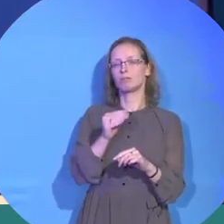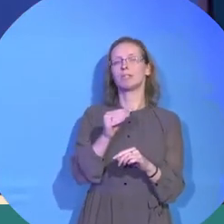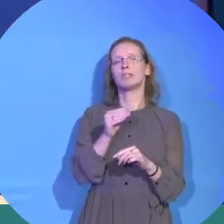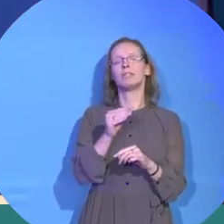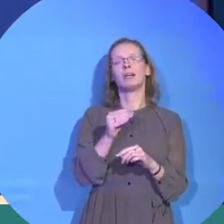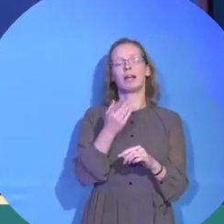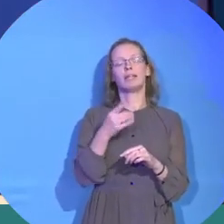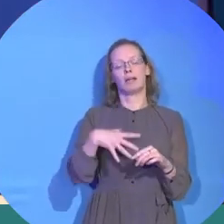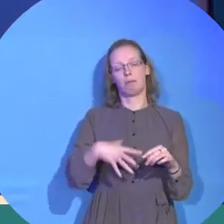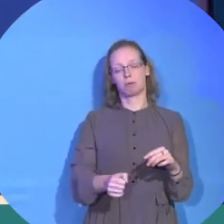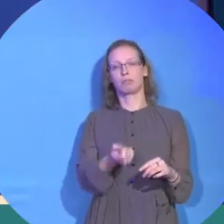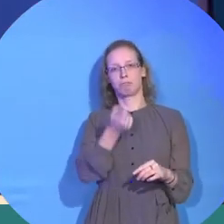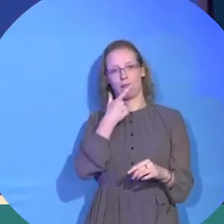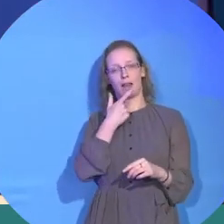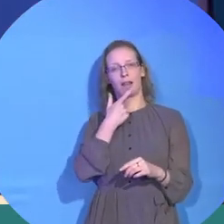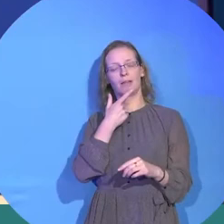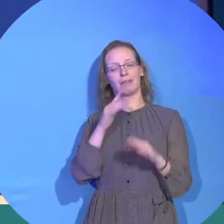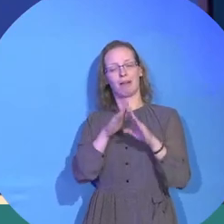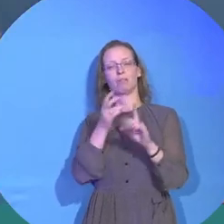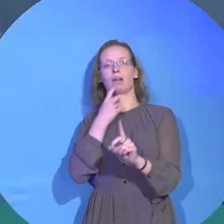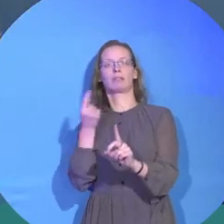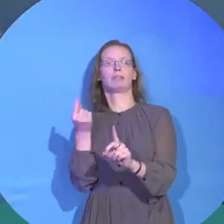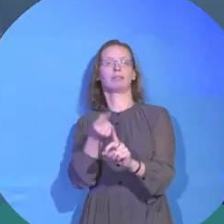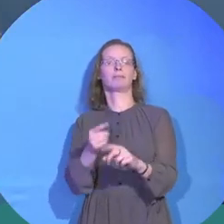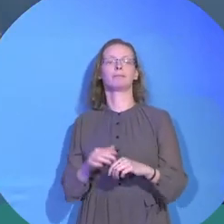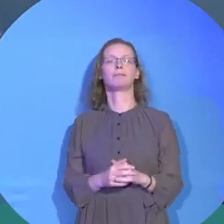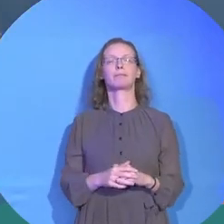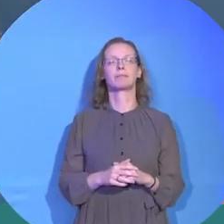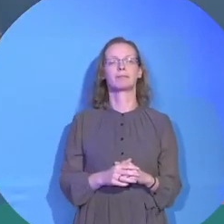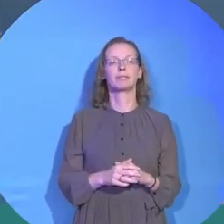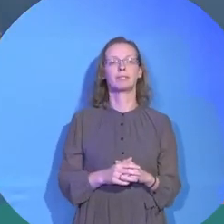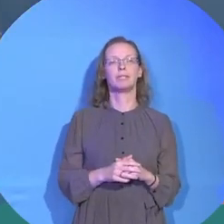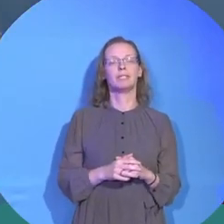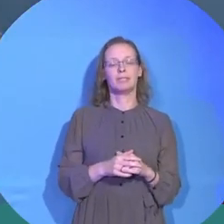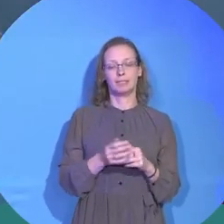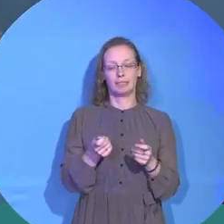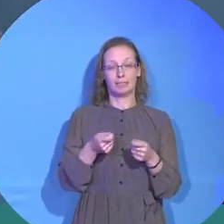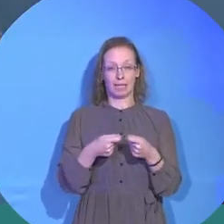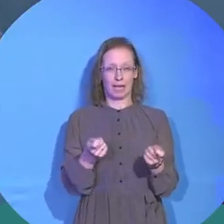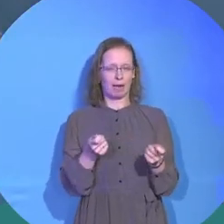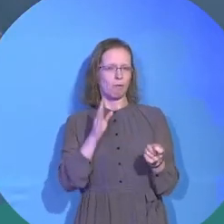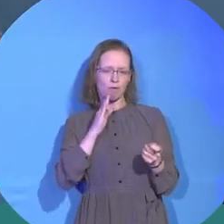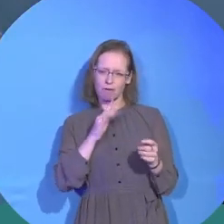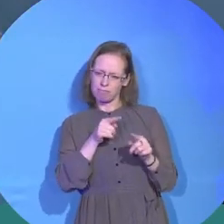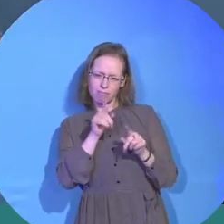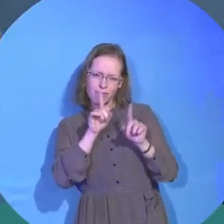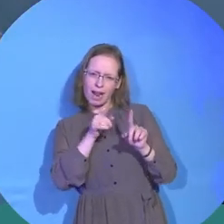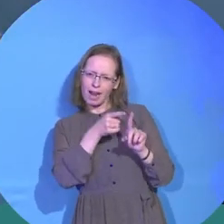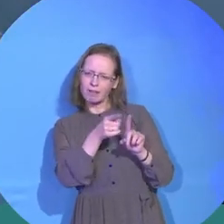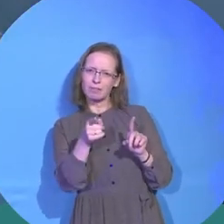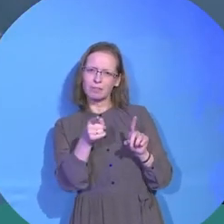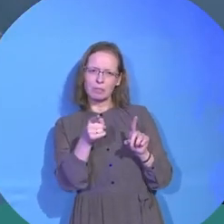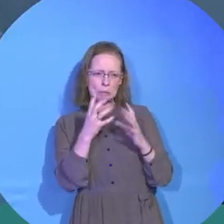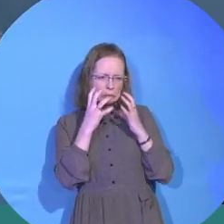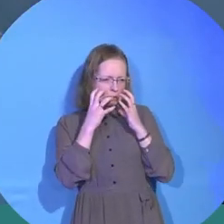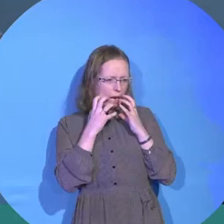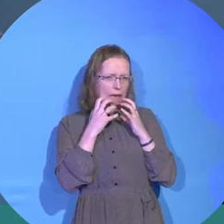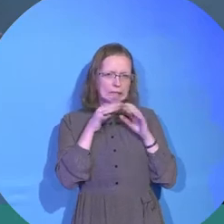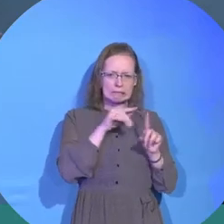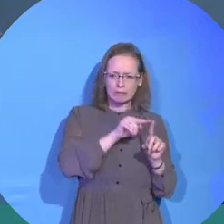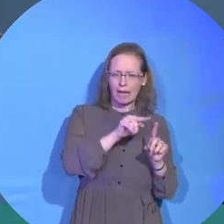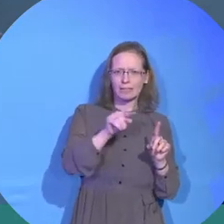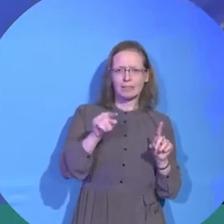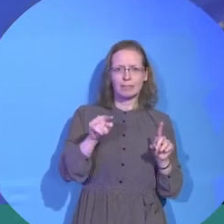Ja. Ja, ik hoor allemaal verhalen zeg maar, van hele schrijnende situaties. Is er eigenlijk niet gewoon veel te weinig kennis bij de huisartsen? U